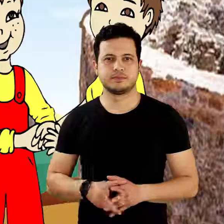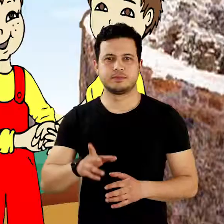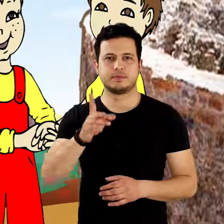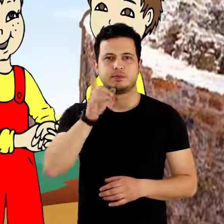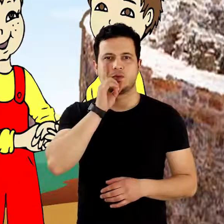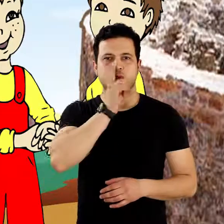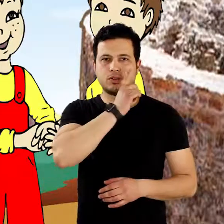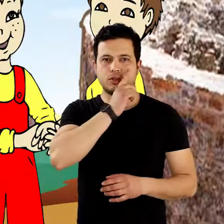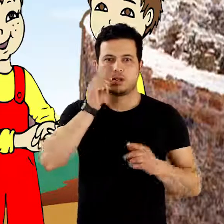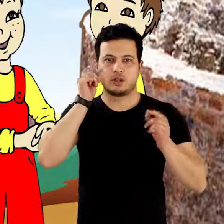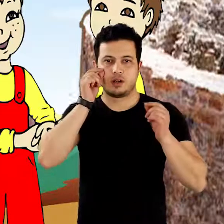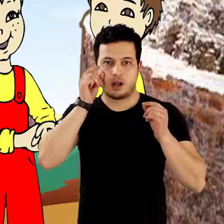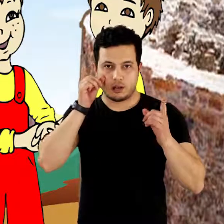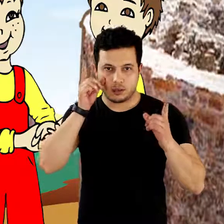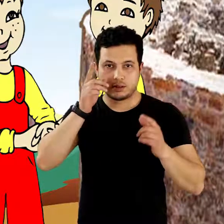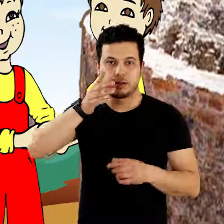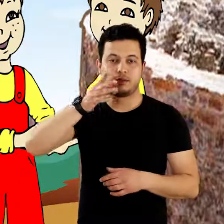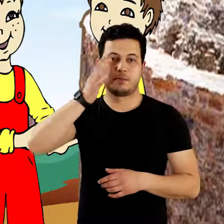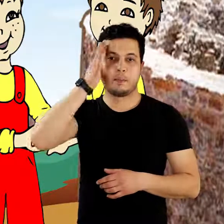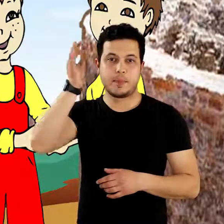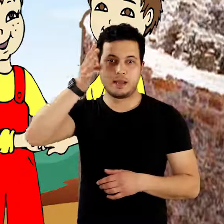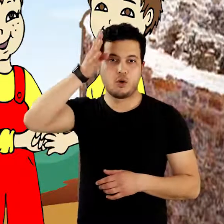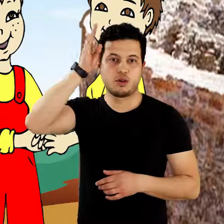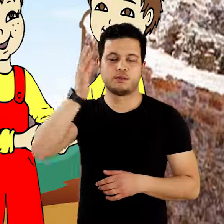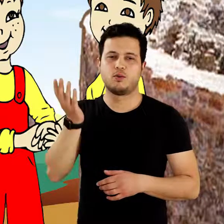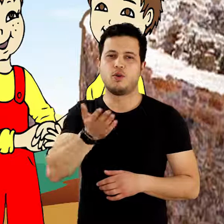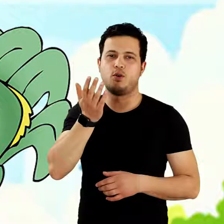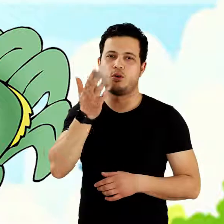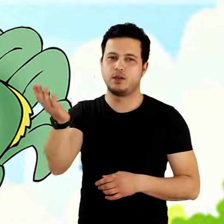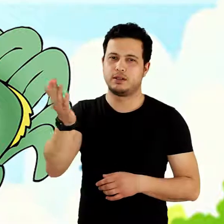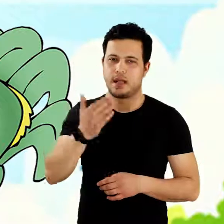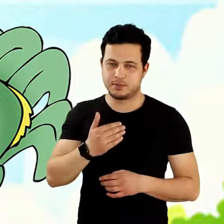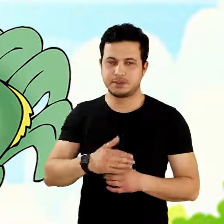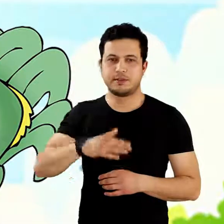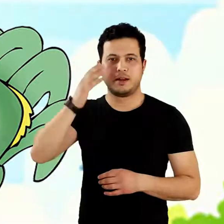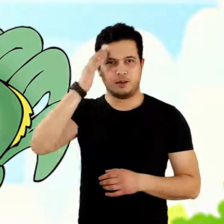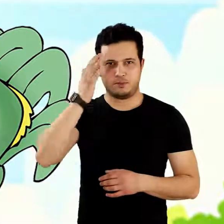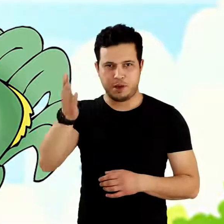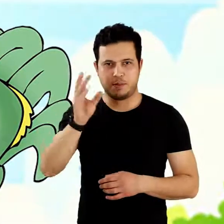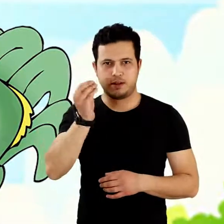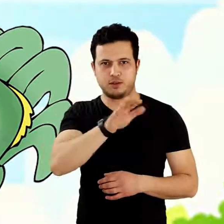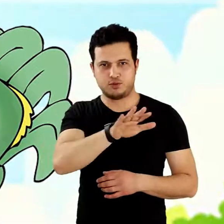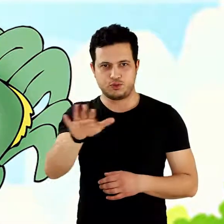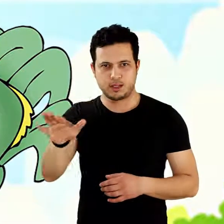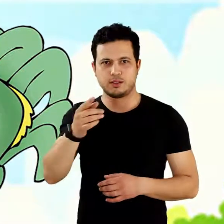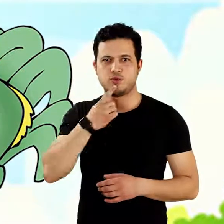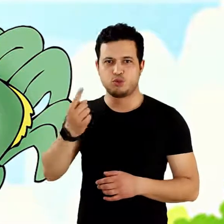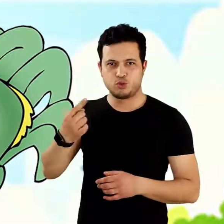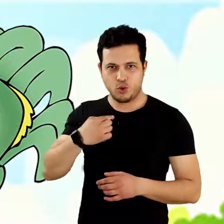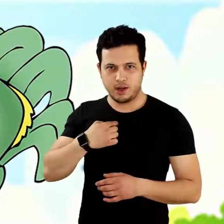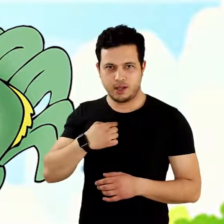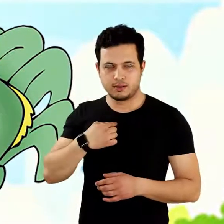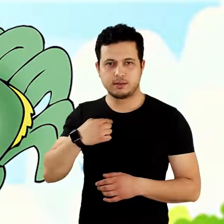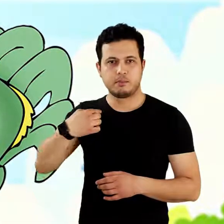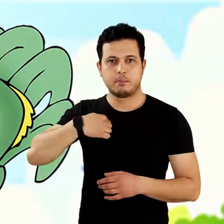Gözlerini açtıklarında Bilge Horoz çoktan gelmişti. Merhaba çocuklar. Söyleyin bakalım